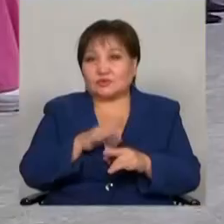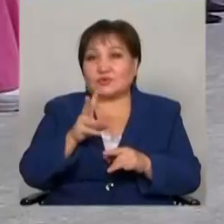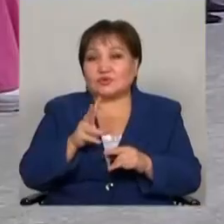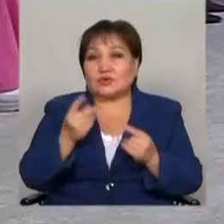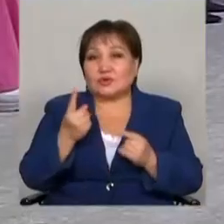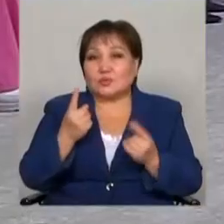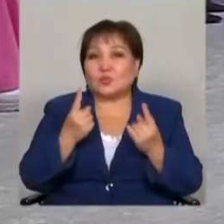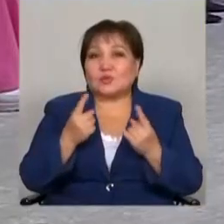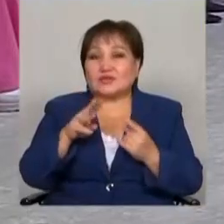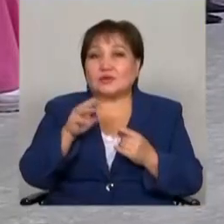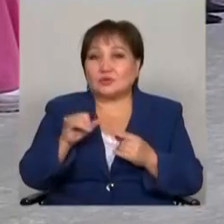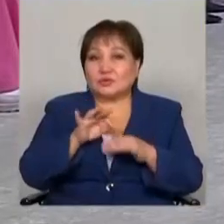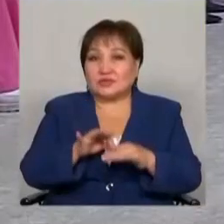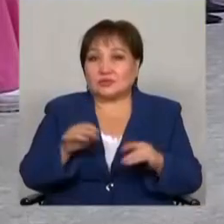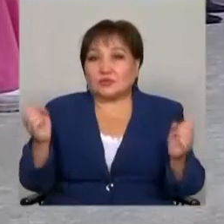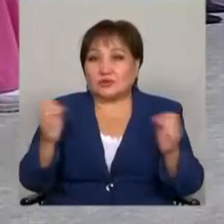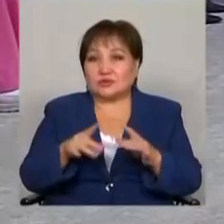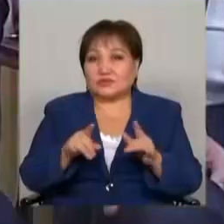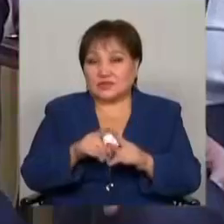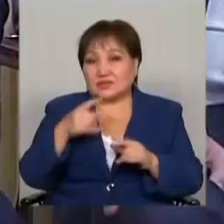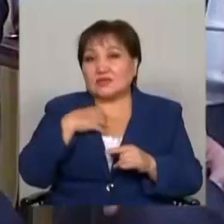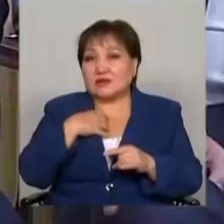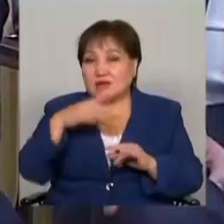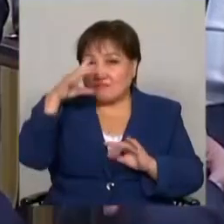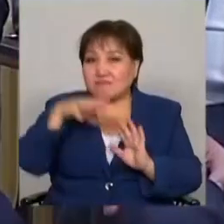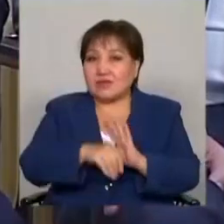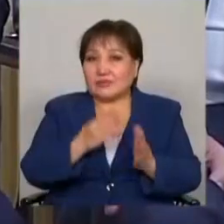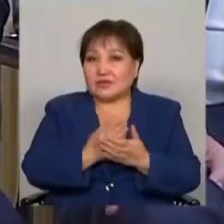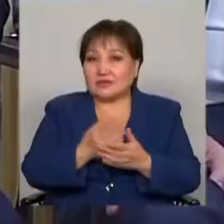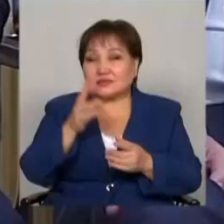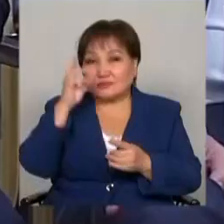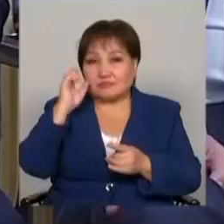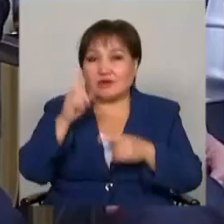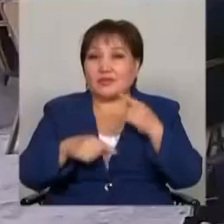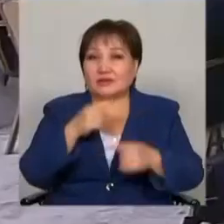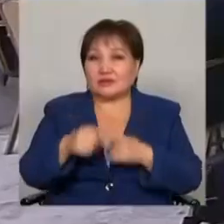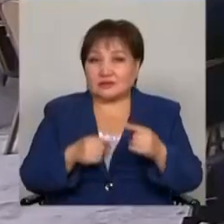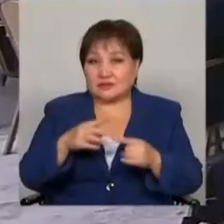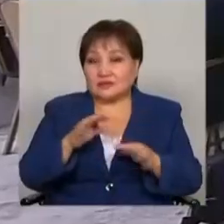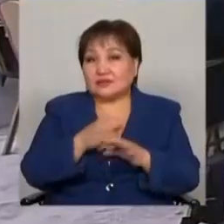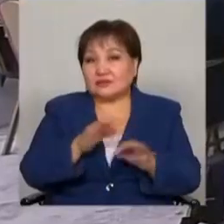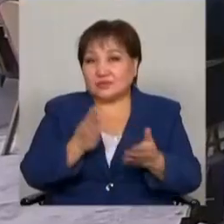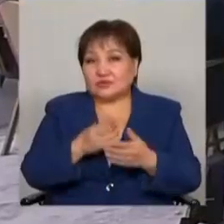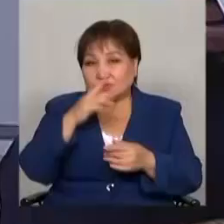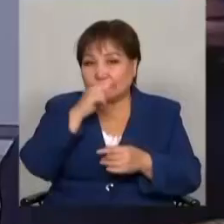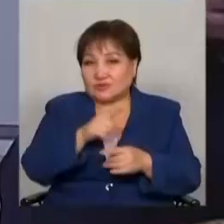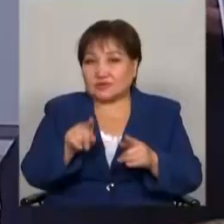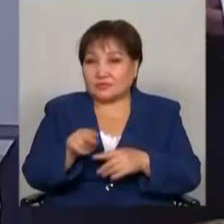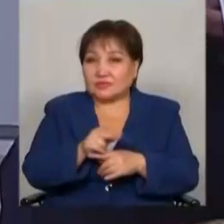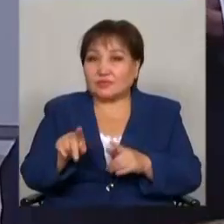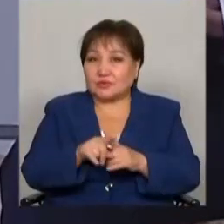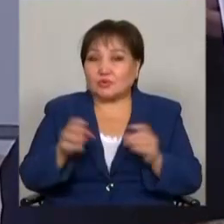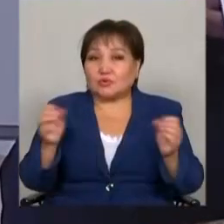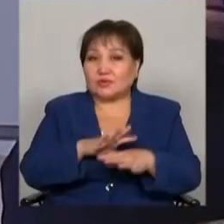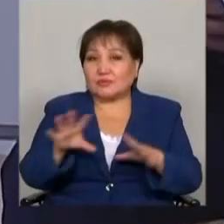мәні барын айтты. Жаңа Қазақстанның жарқын болашағы бабалар бас қосқан қасиетті мекенде талқыланды. Айта кетейік, құрылтай құрамында барлық облыстың